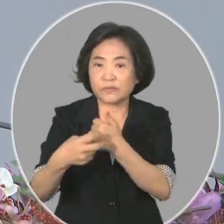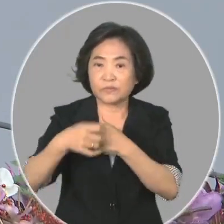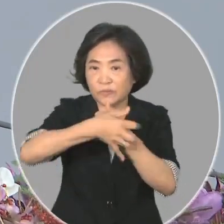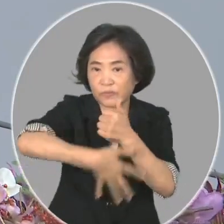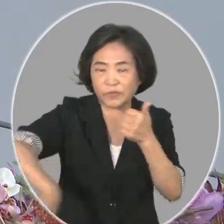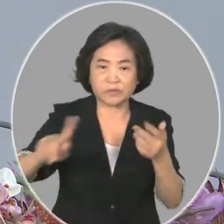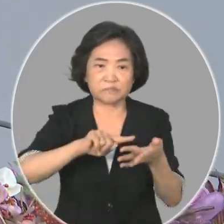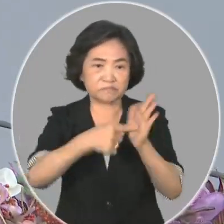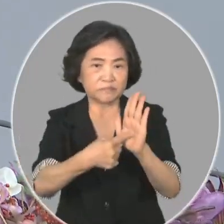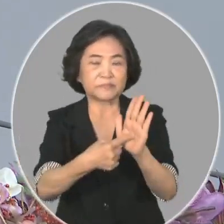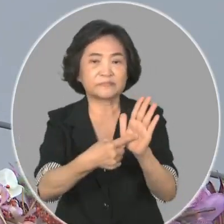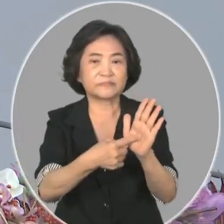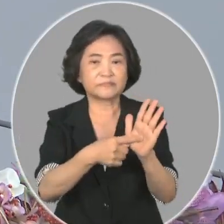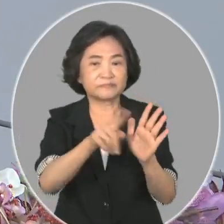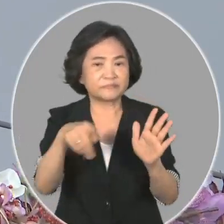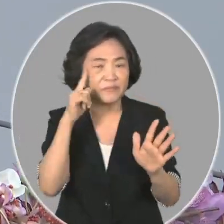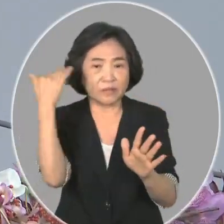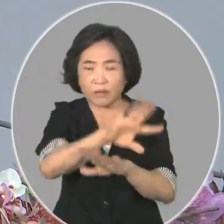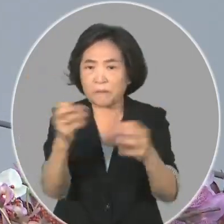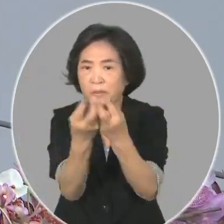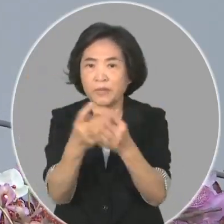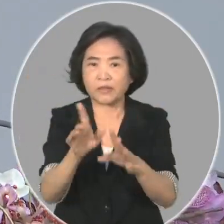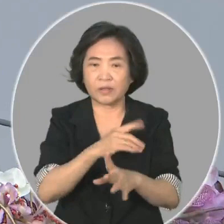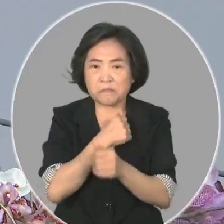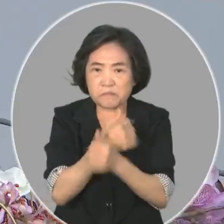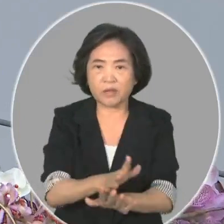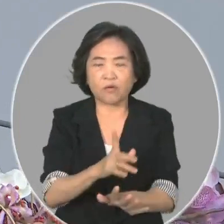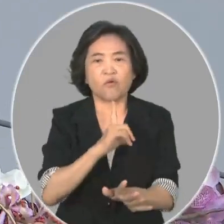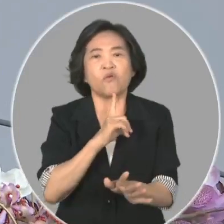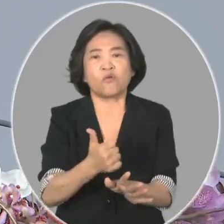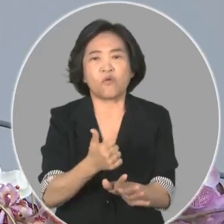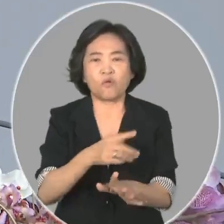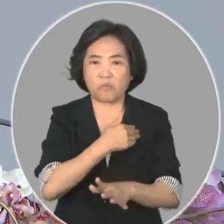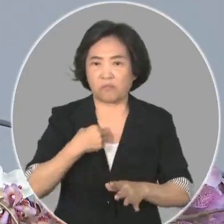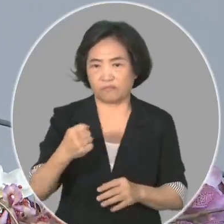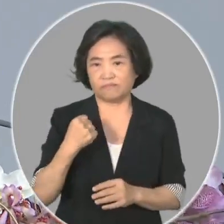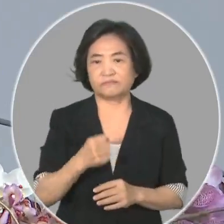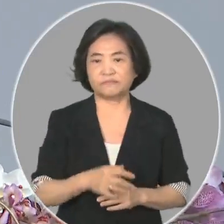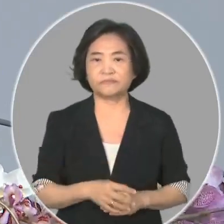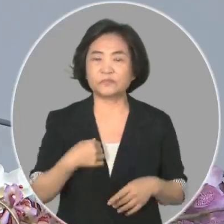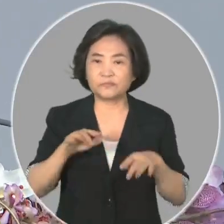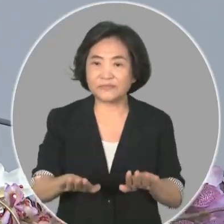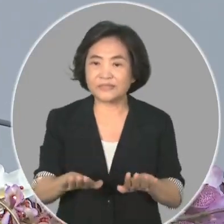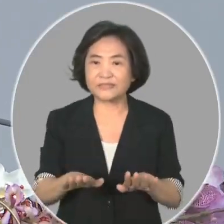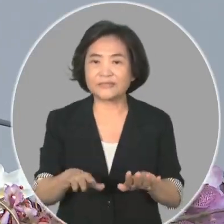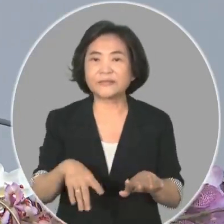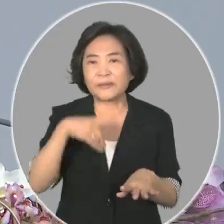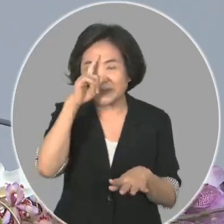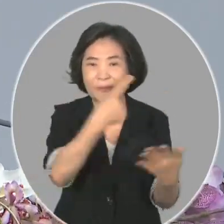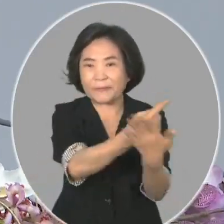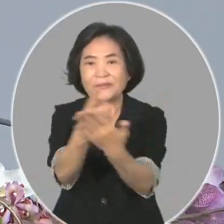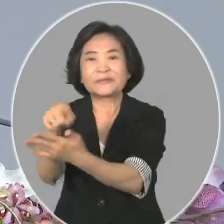经展现出对于危机应变的经验和能力。今天我要借用各位的双